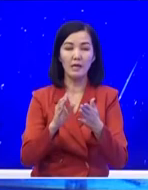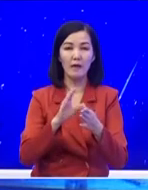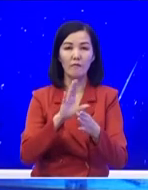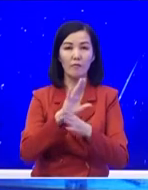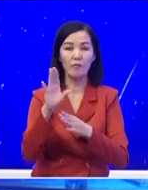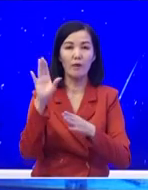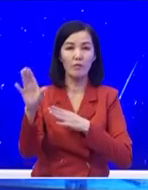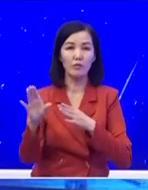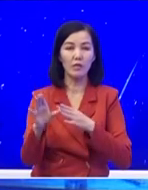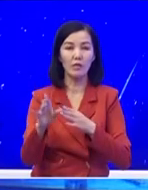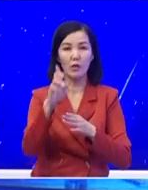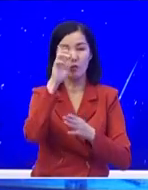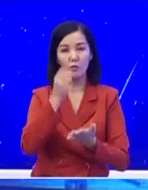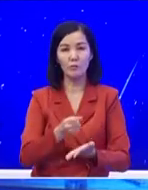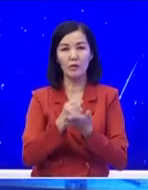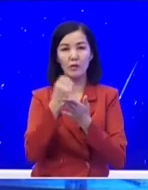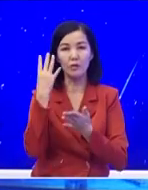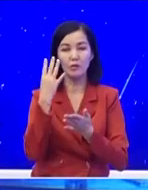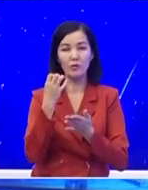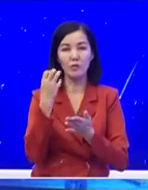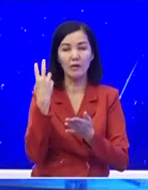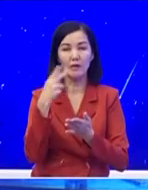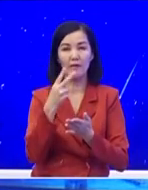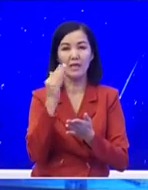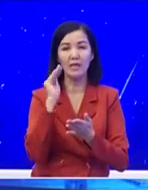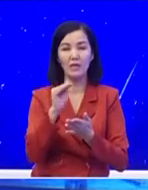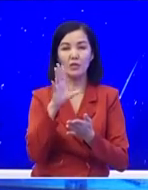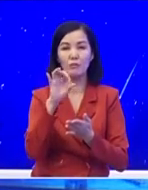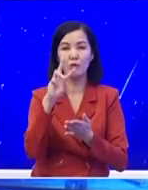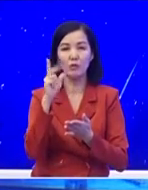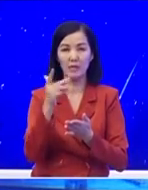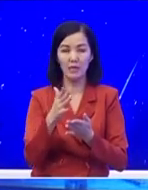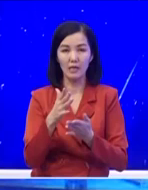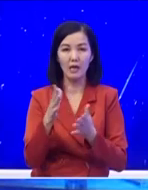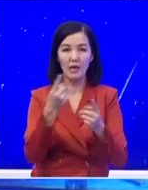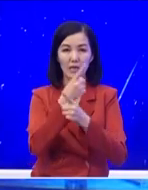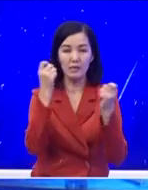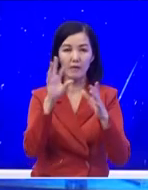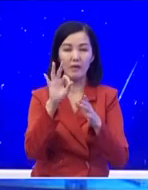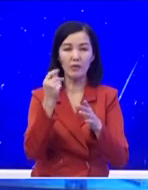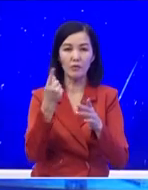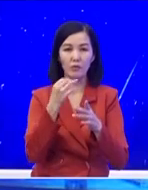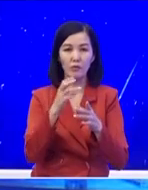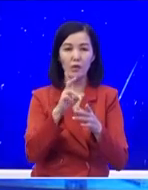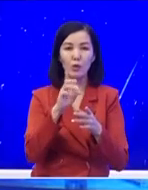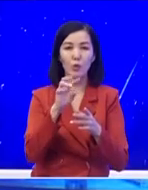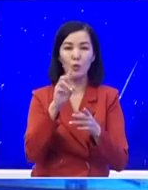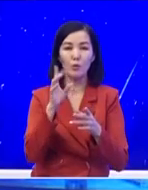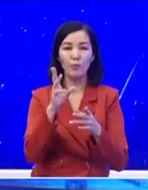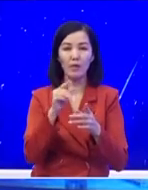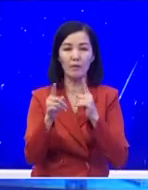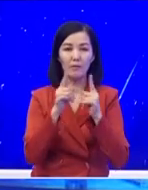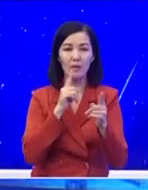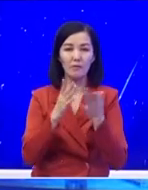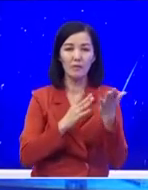получение господдержки в 42 500 тенге. Об этом сообщил министр труда и социальной защиты населения Биржан Нурымбетов на